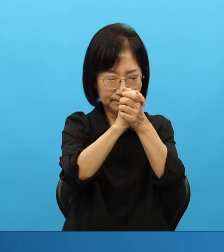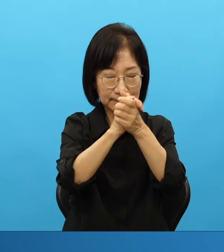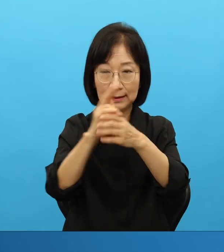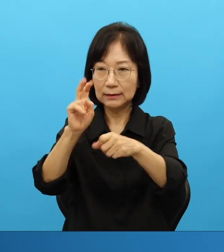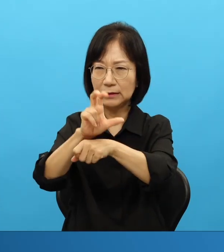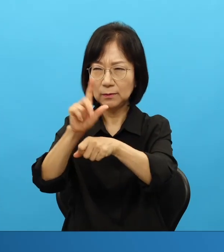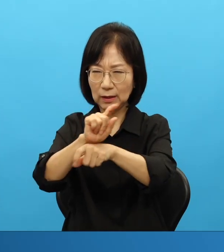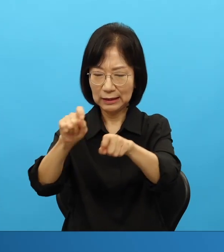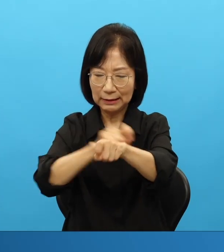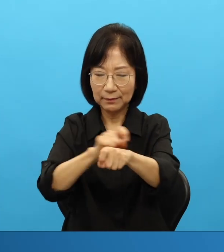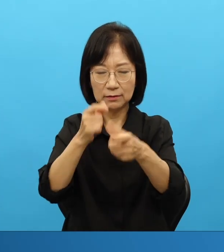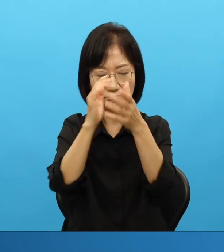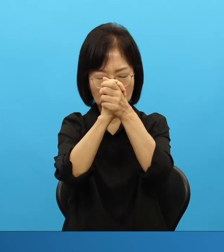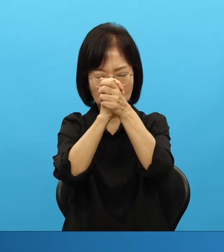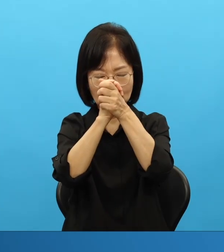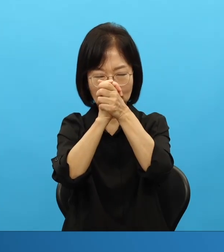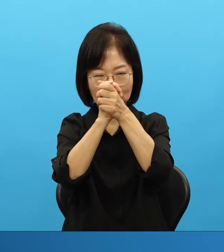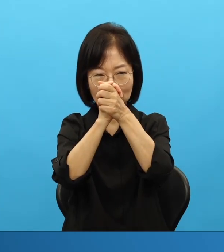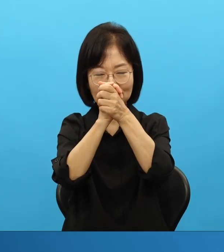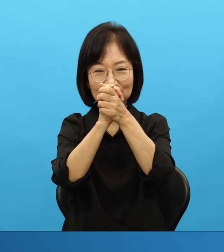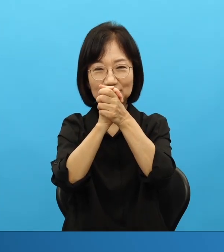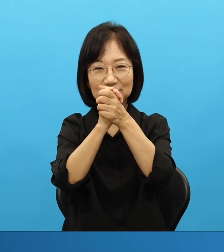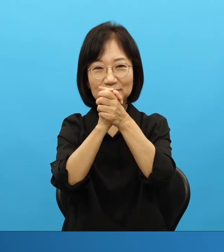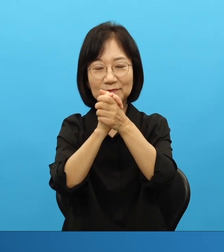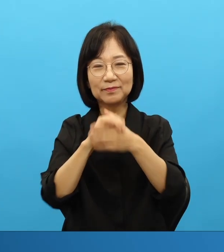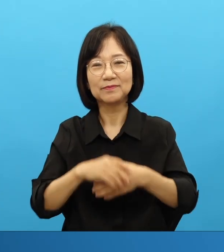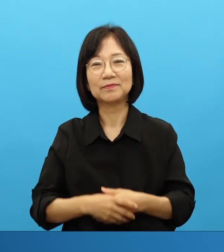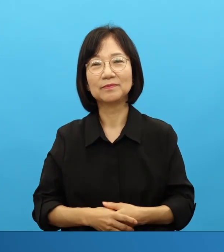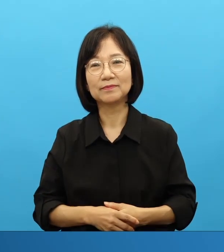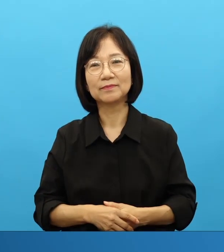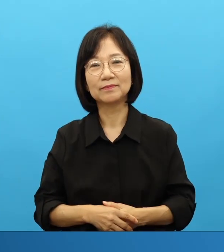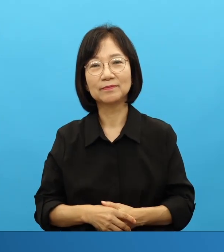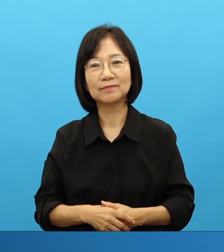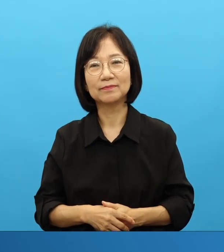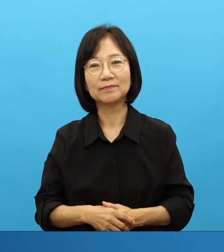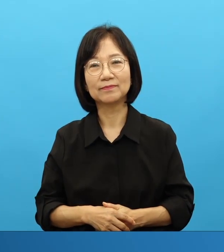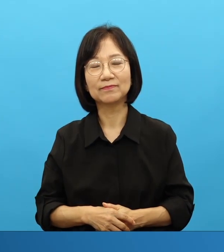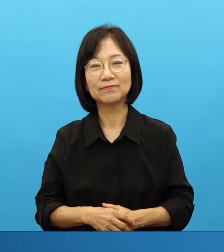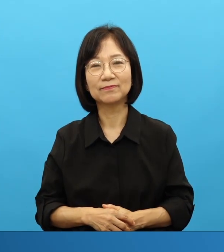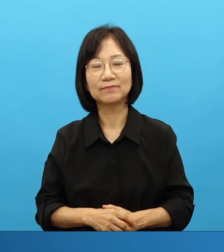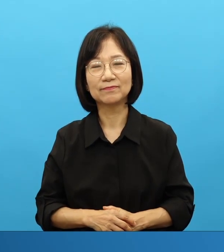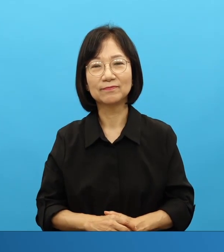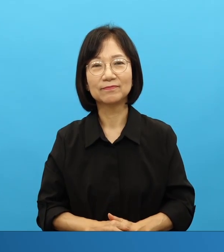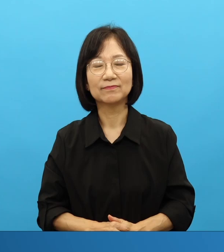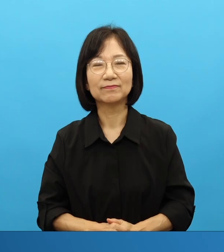누리라. 25 기도로 등장했습니다. 25는 사건 났을 때입니다.